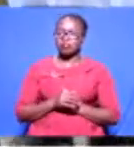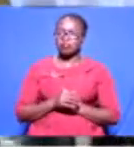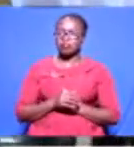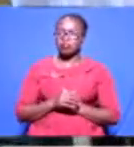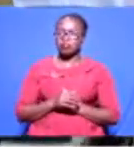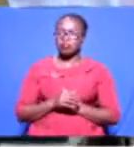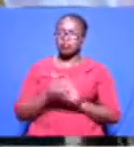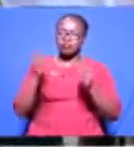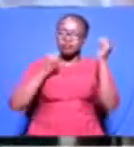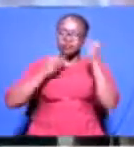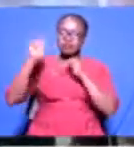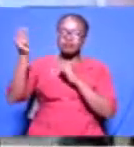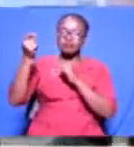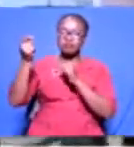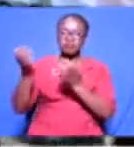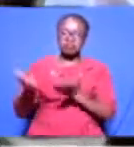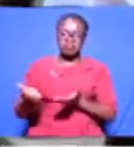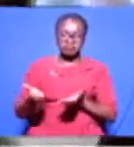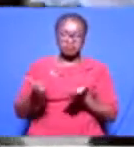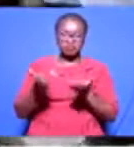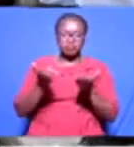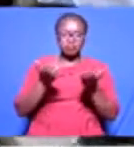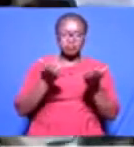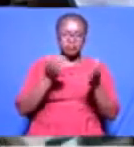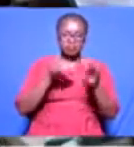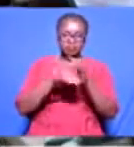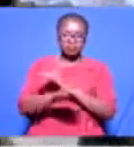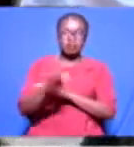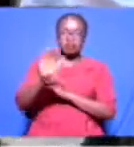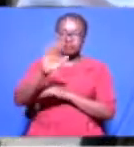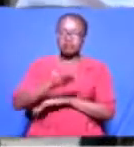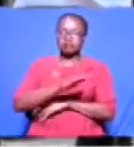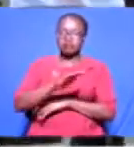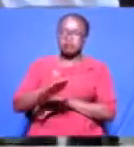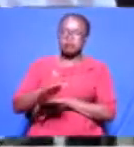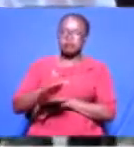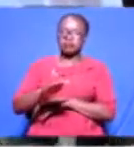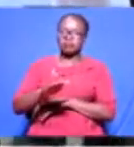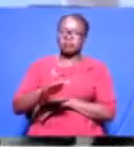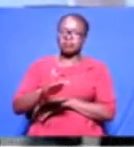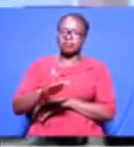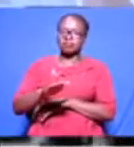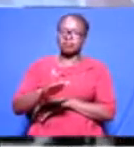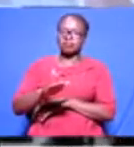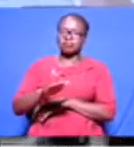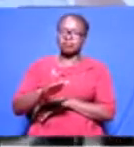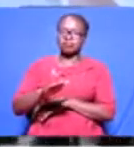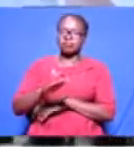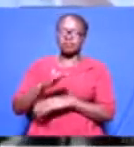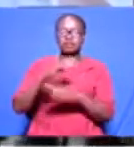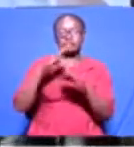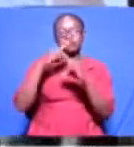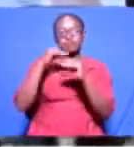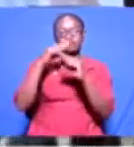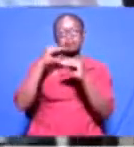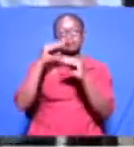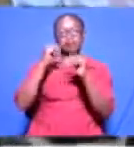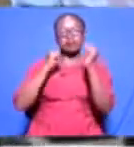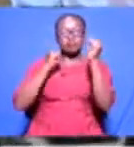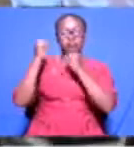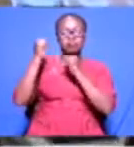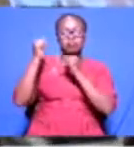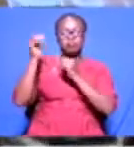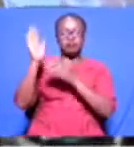Wanajeshi wa Kenya waliinua jeneza hilo na kuubeba hadi ndani ya majengo ya bunge, huku bendi la kijeshi likicheza nyimbo za